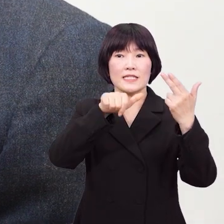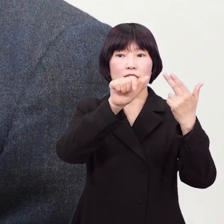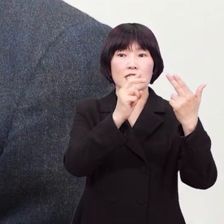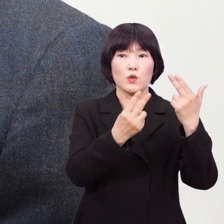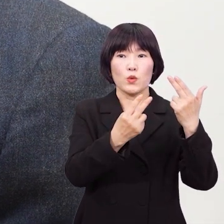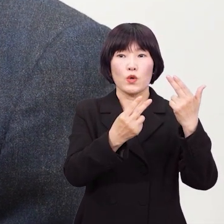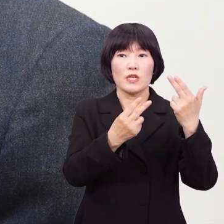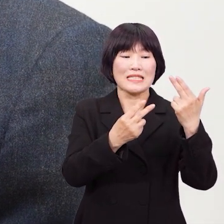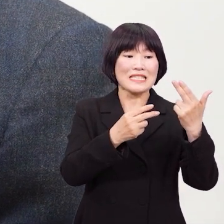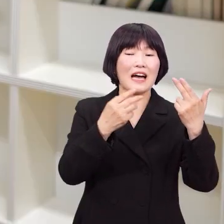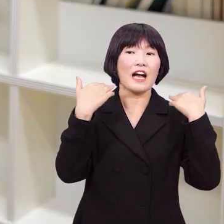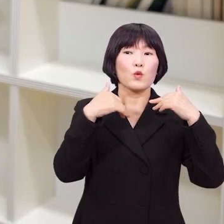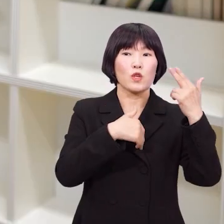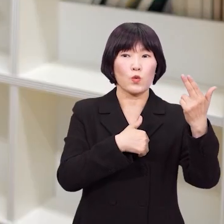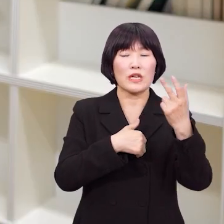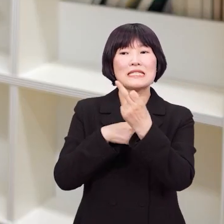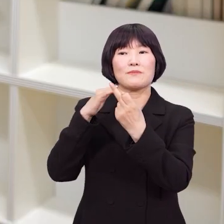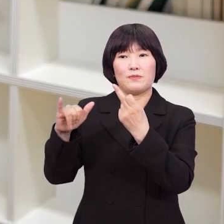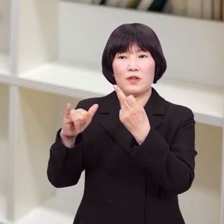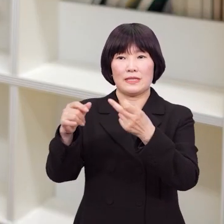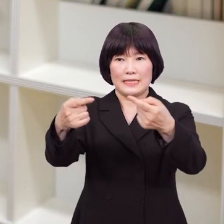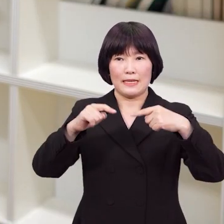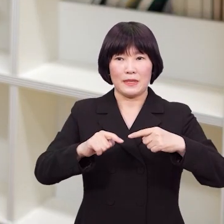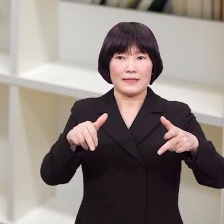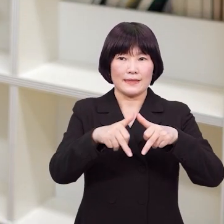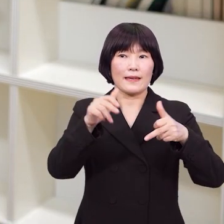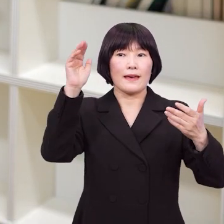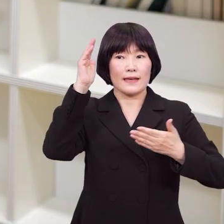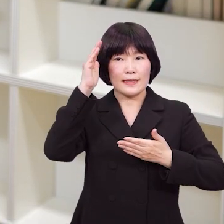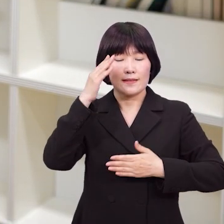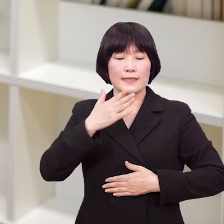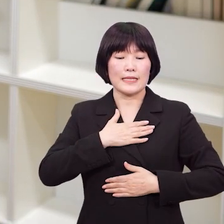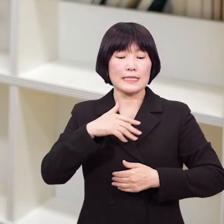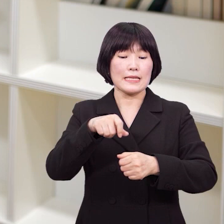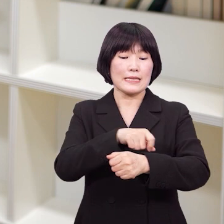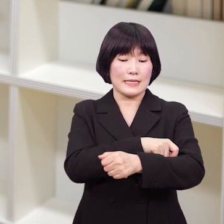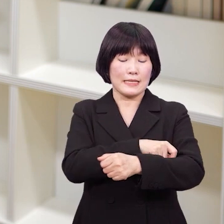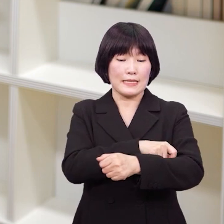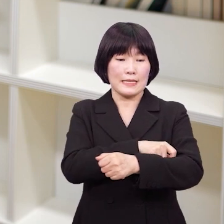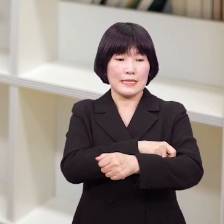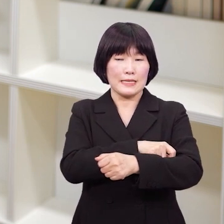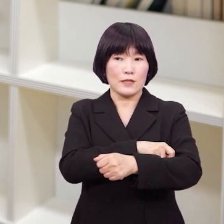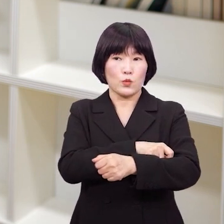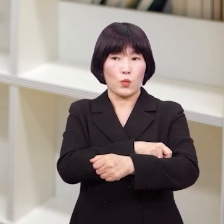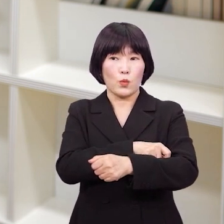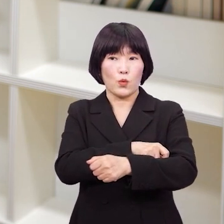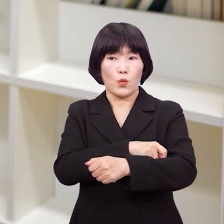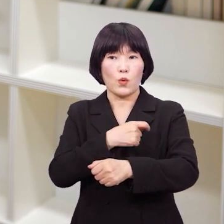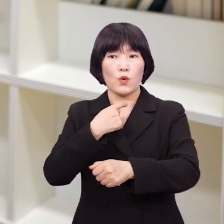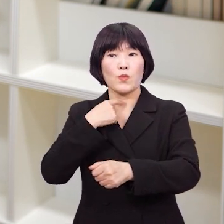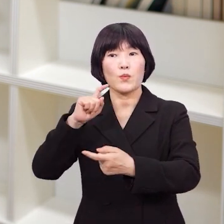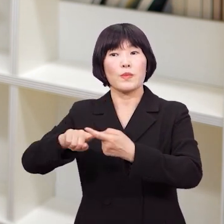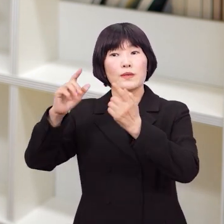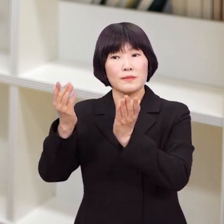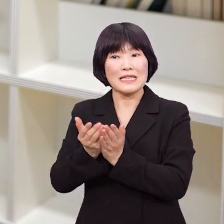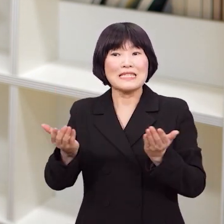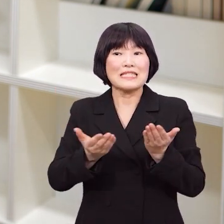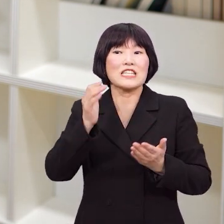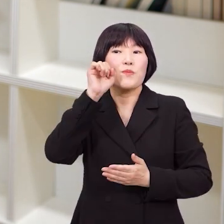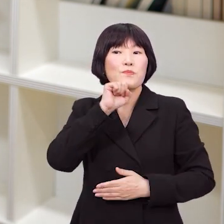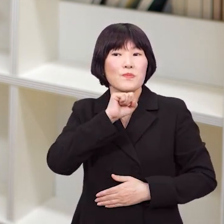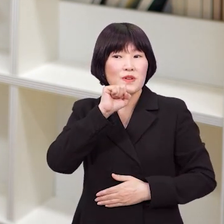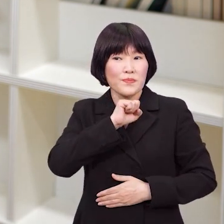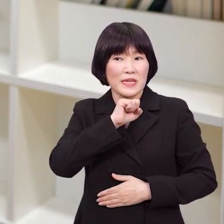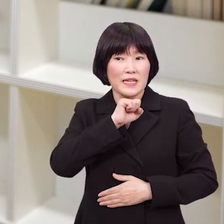참여하게 되었습니다. 장애 학생들은 자신의 특기, 적성, 그리고 직업적 흥미를